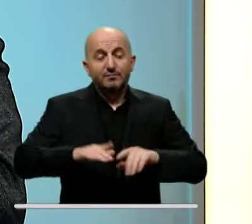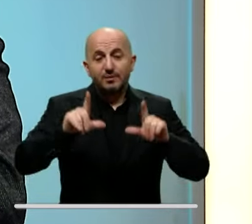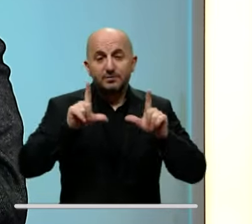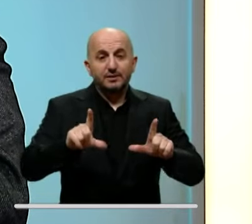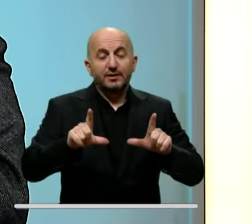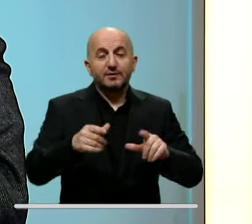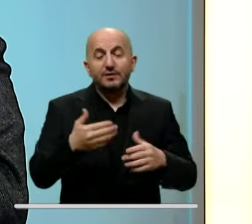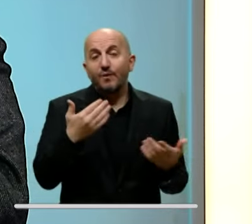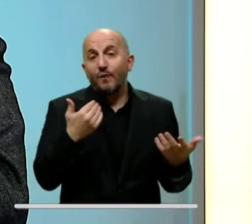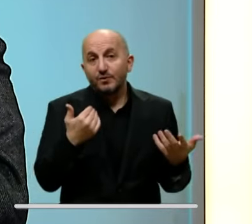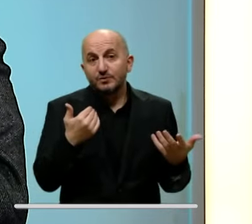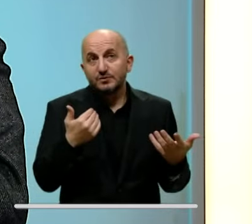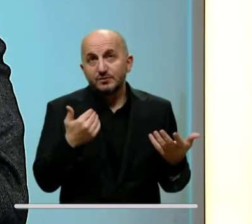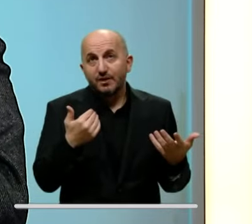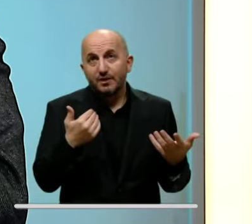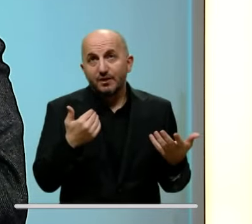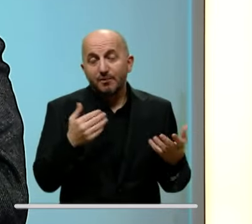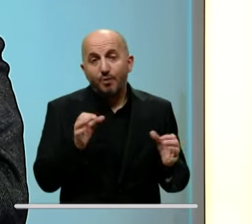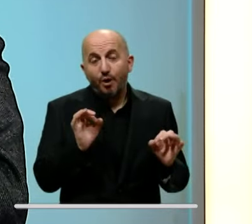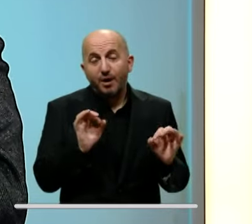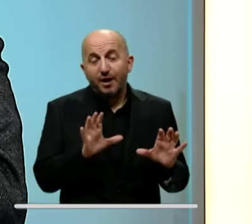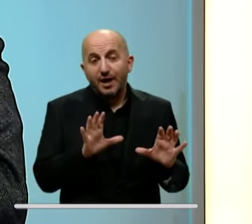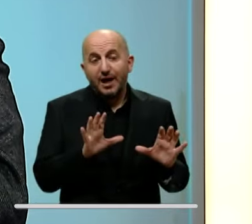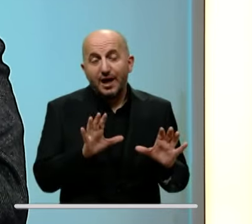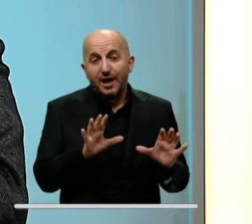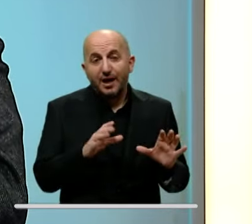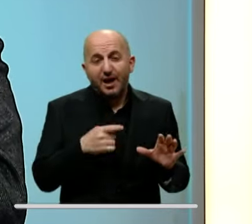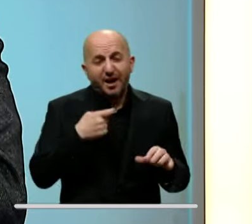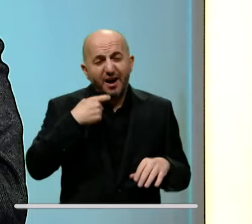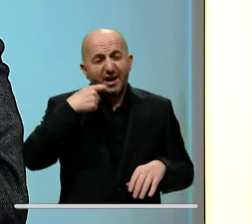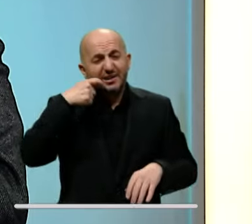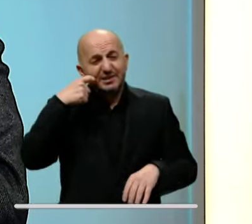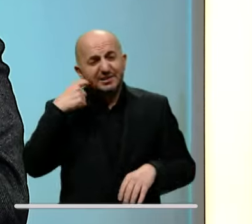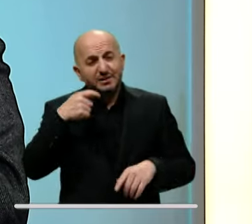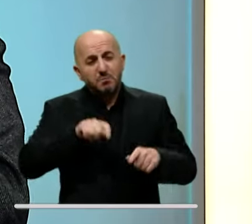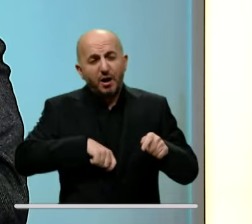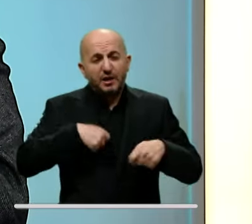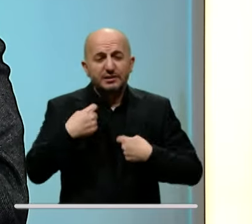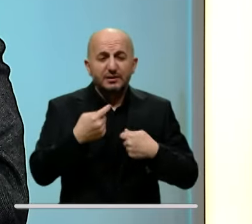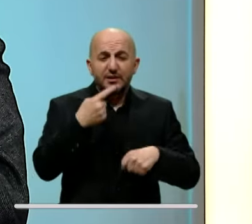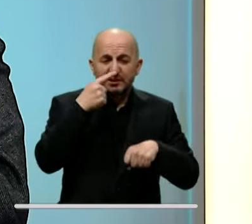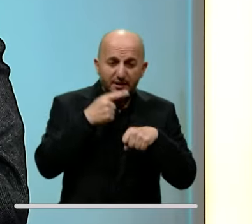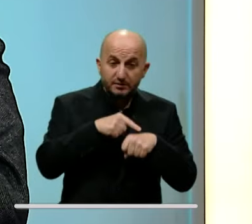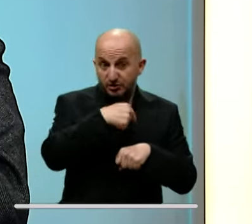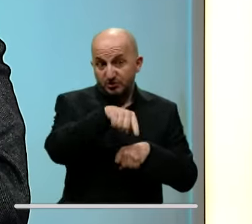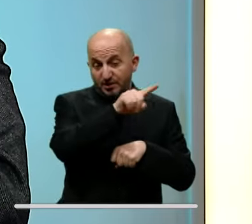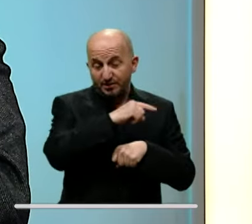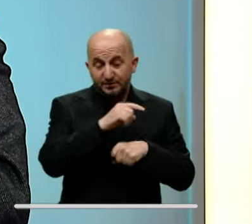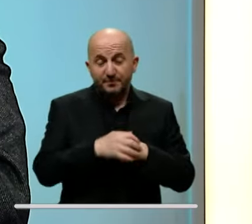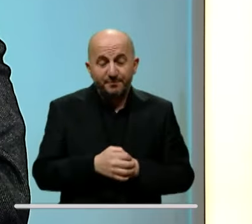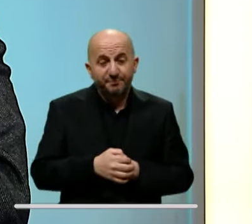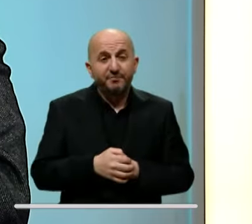yoksa Eee efendim böyle ilkel dinlerin batıl dinlerin Eee eee Efendim